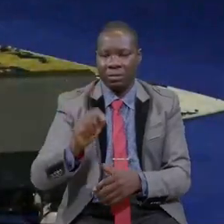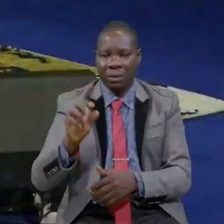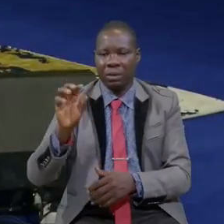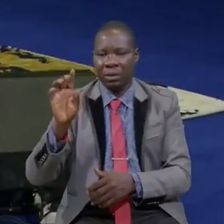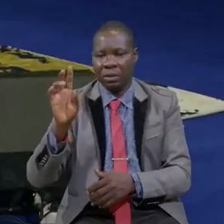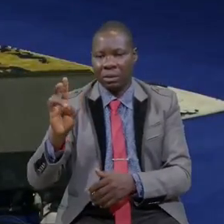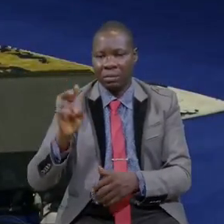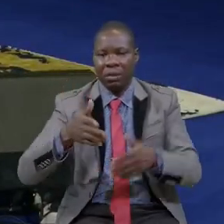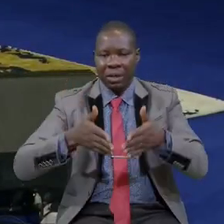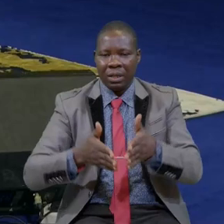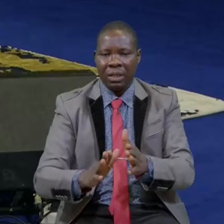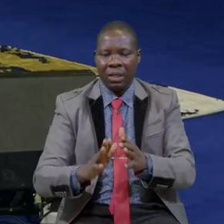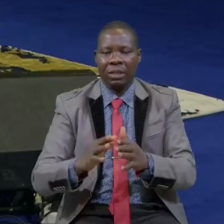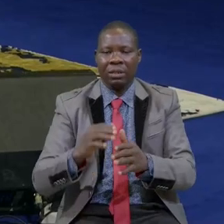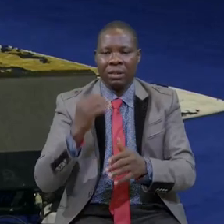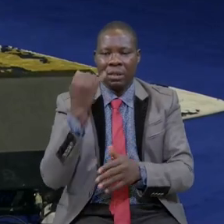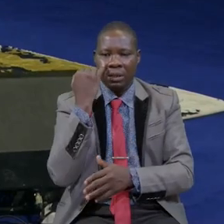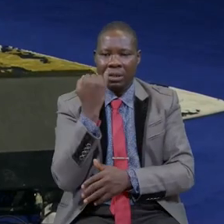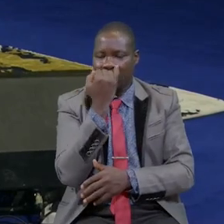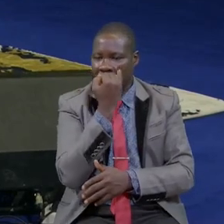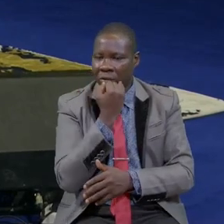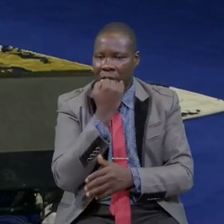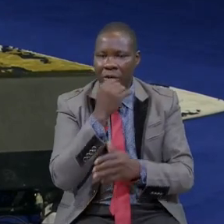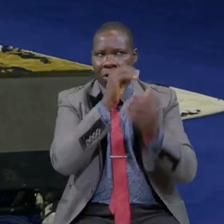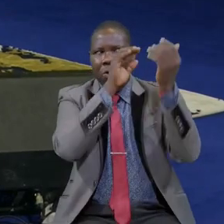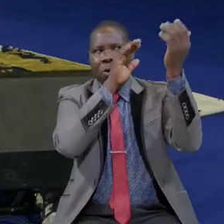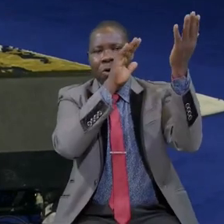Psaume 130 de Psaume.